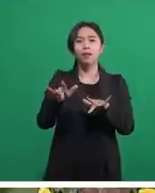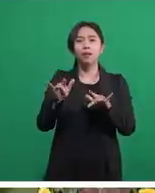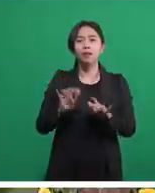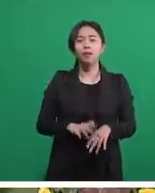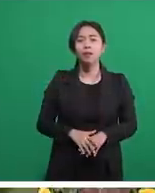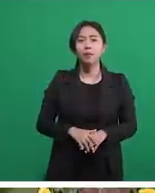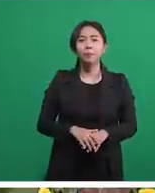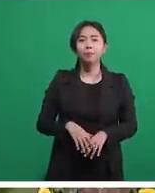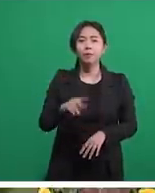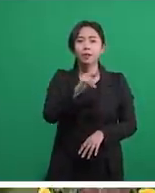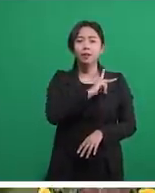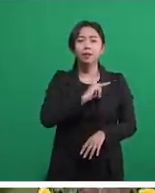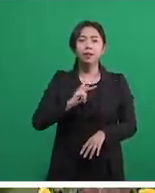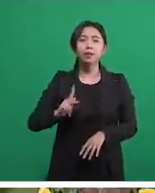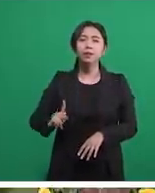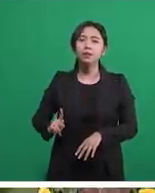kasihani,